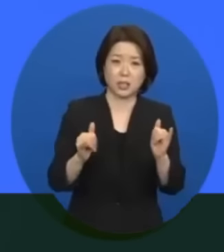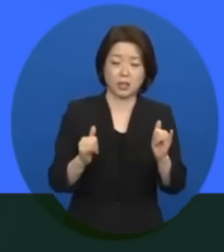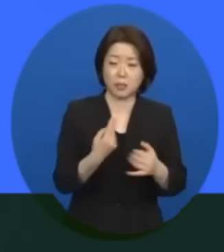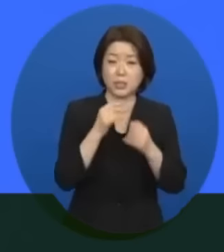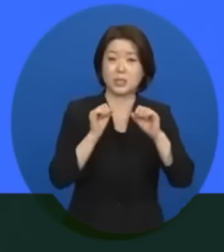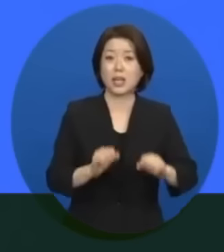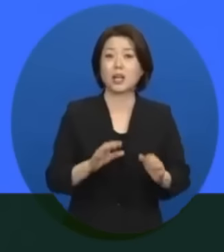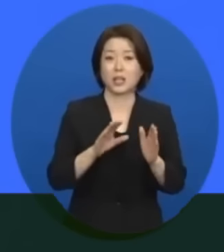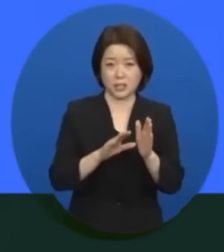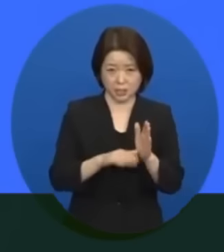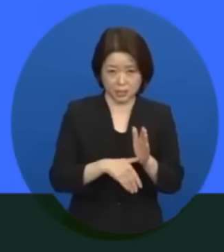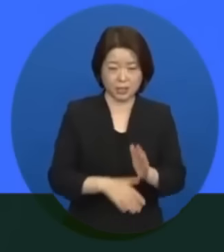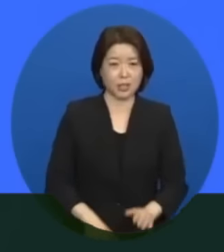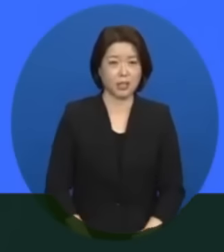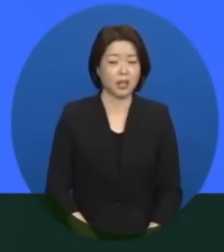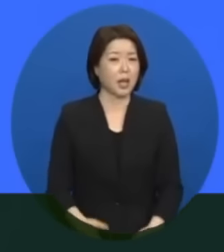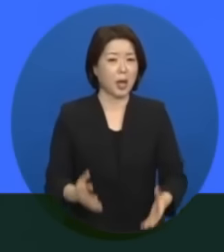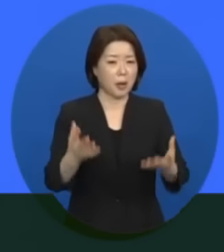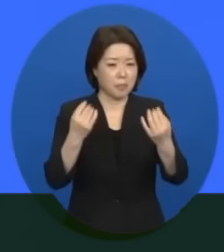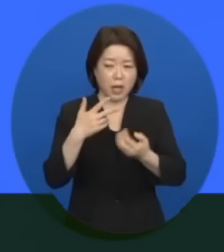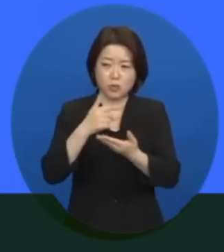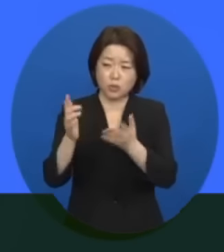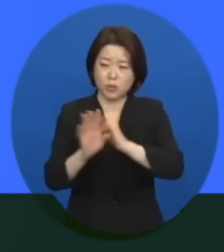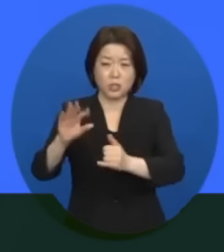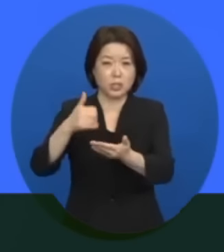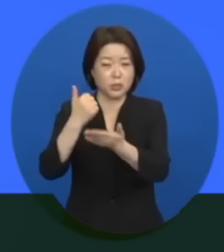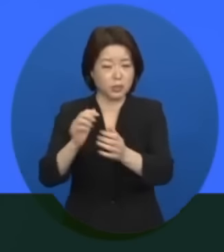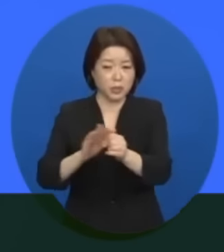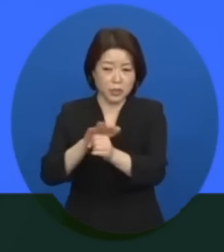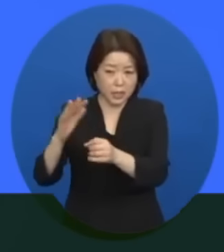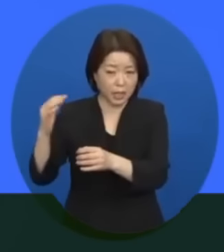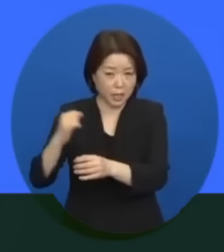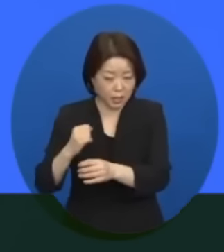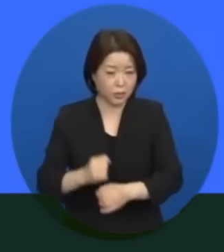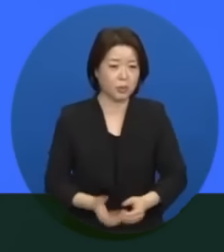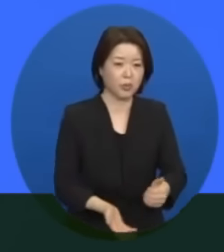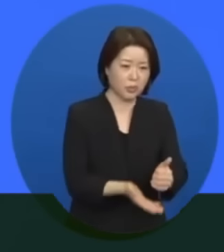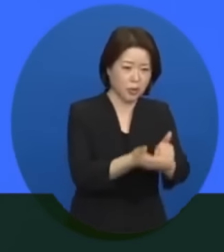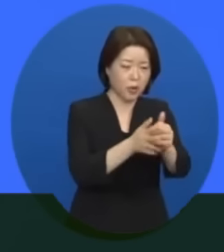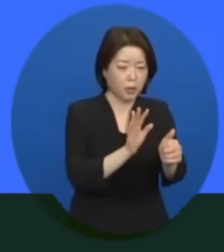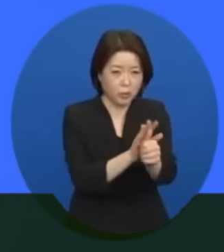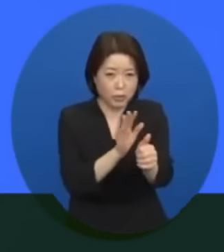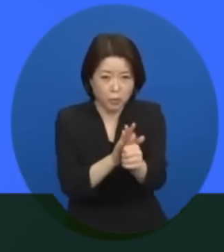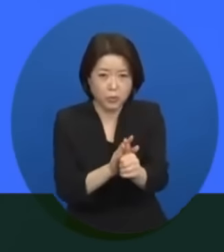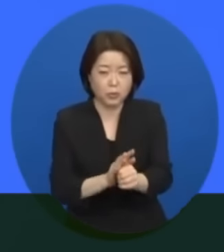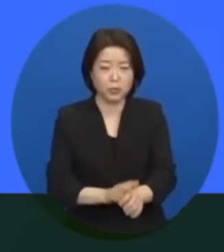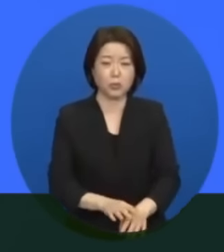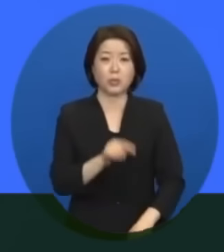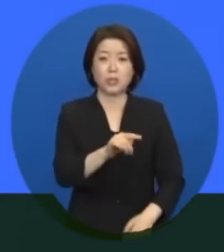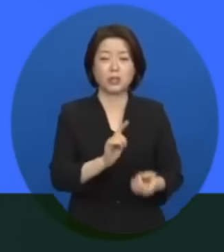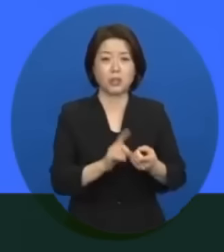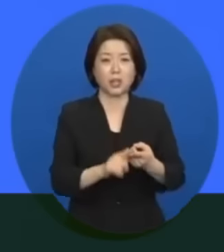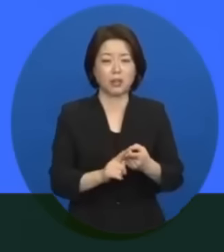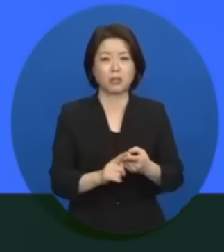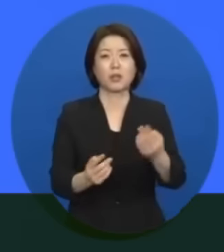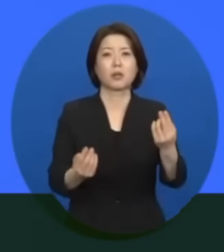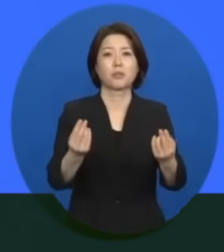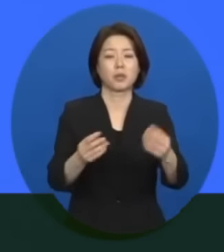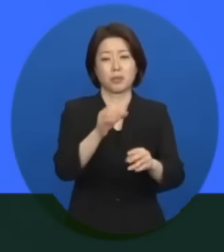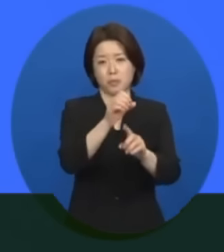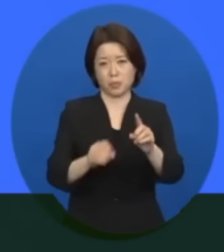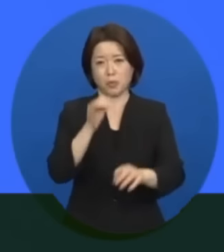있을 때에 얼마나 주 예수 그리스도의 사랑으로 섬기고 구제하고 도하는 지에 비례합니다